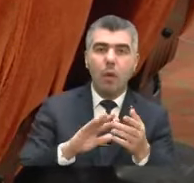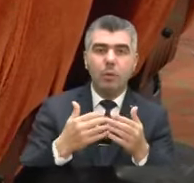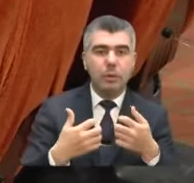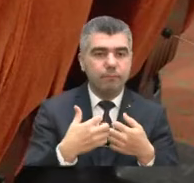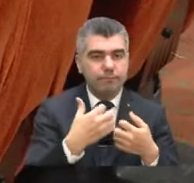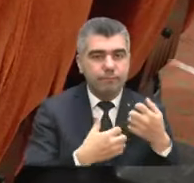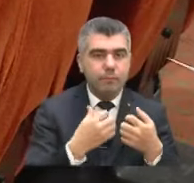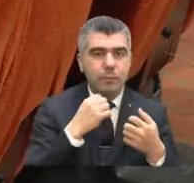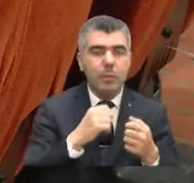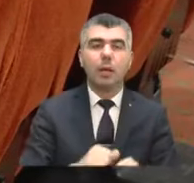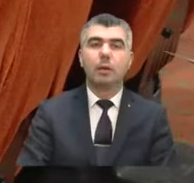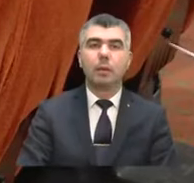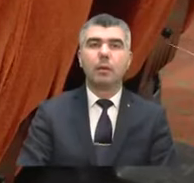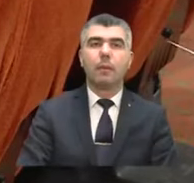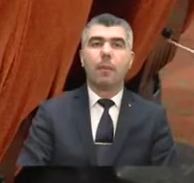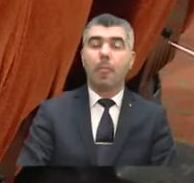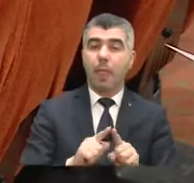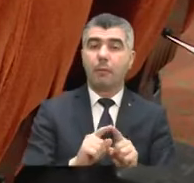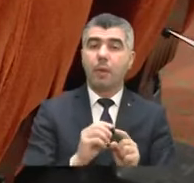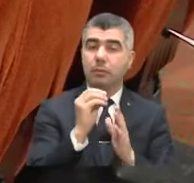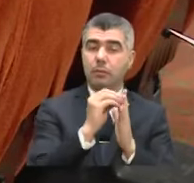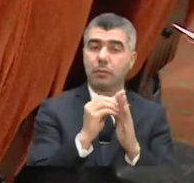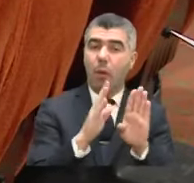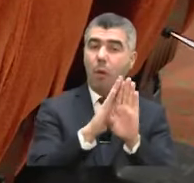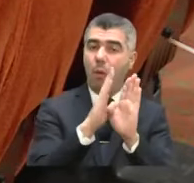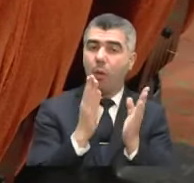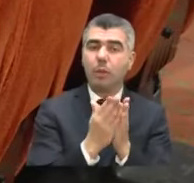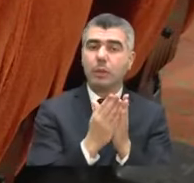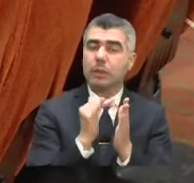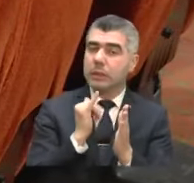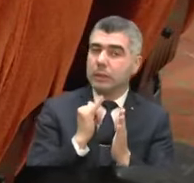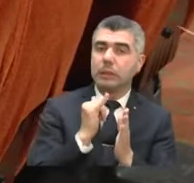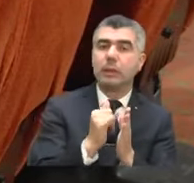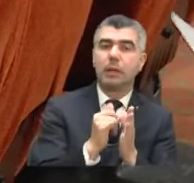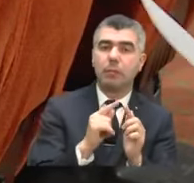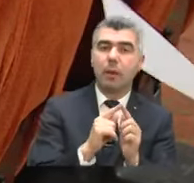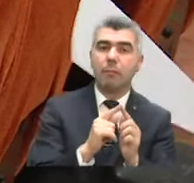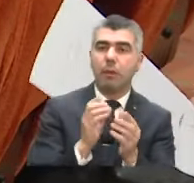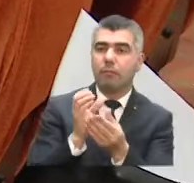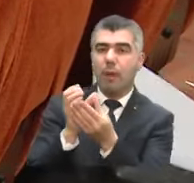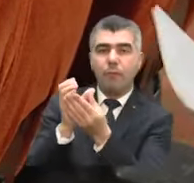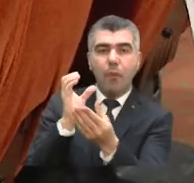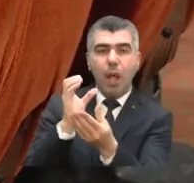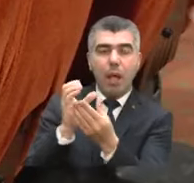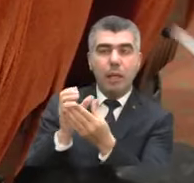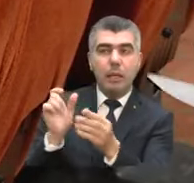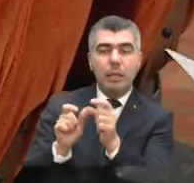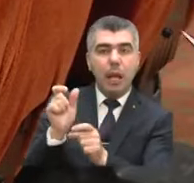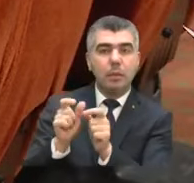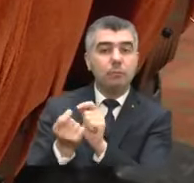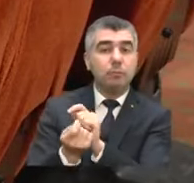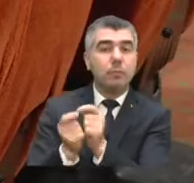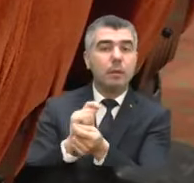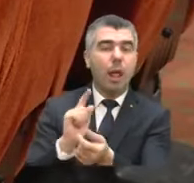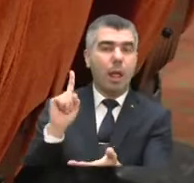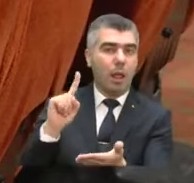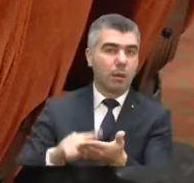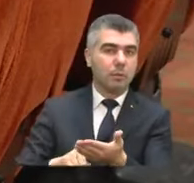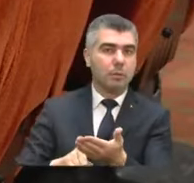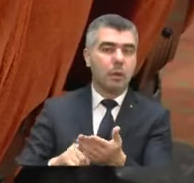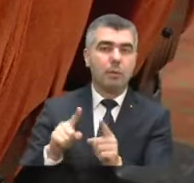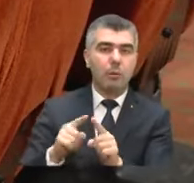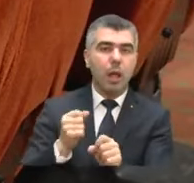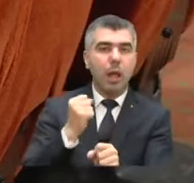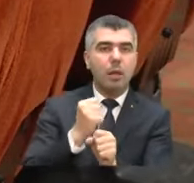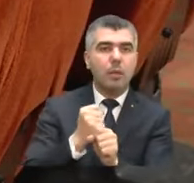الطويل، تهدف لتطوير منظومة شمولية ومستدامة للنقل الجماعي للأشخاص. كما أننا نواصل العمل مع